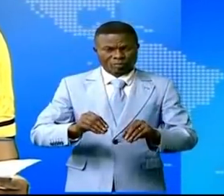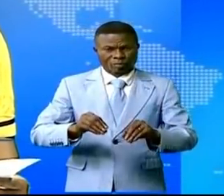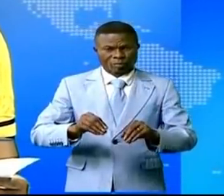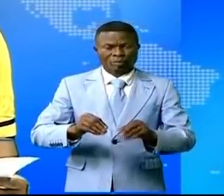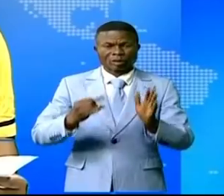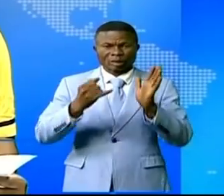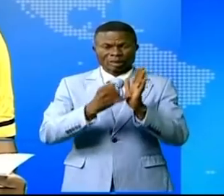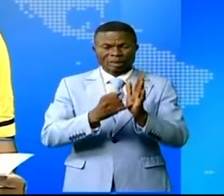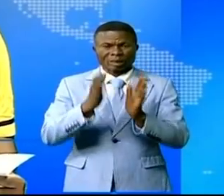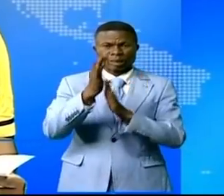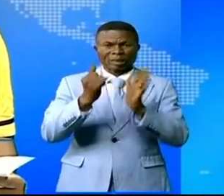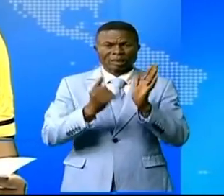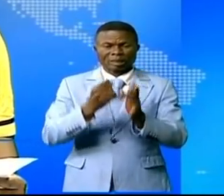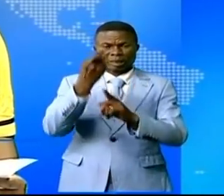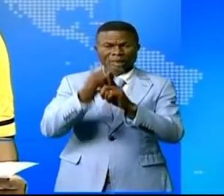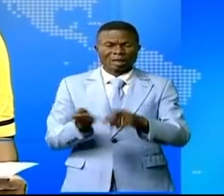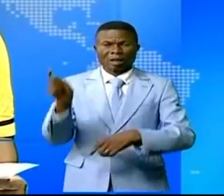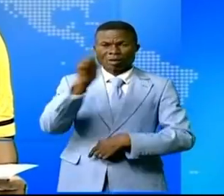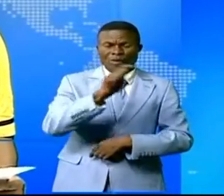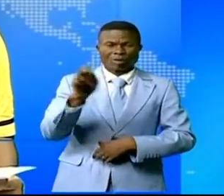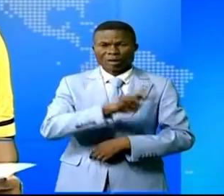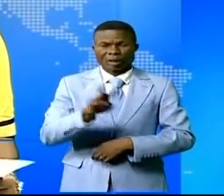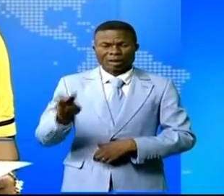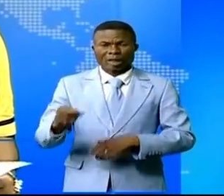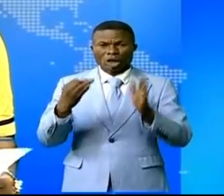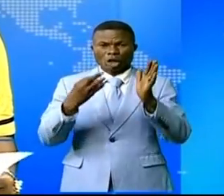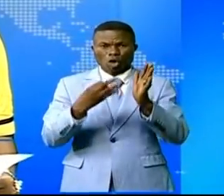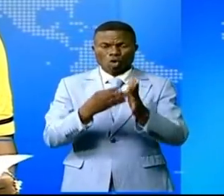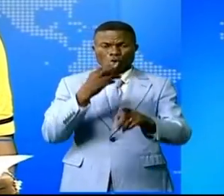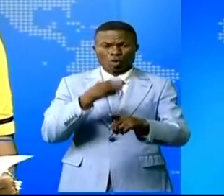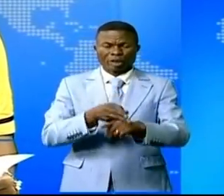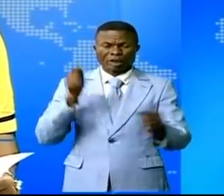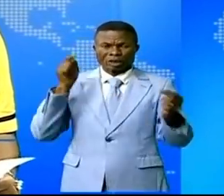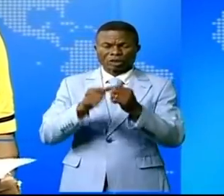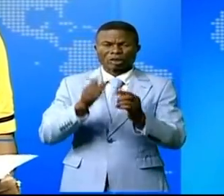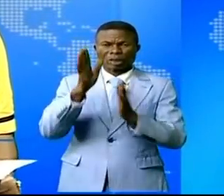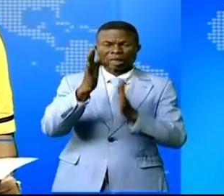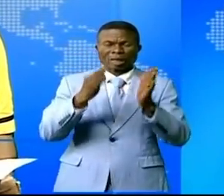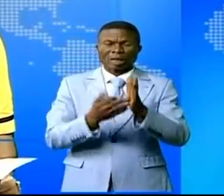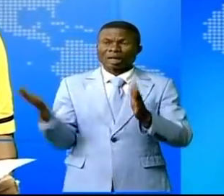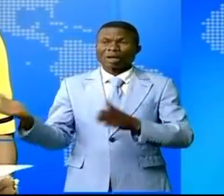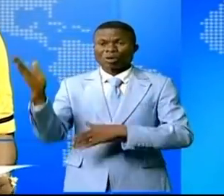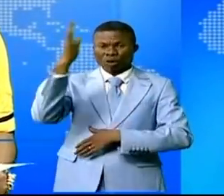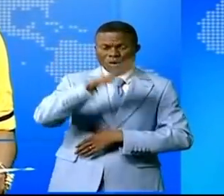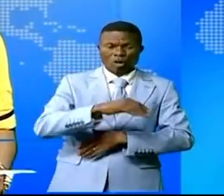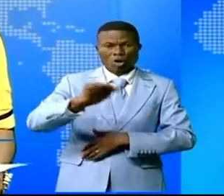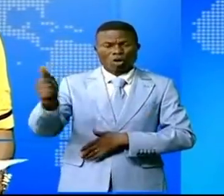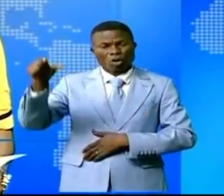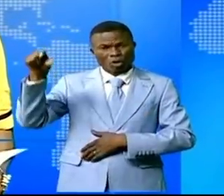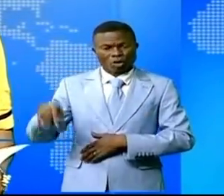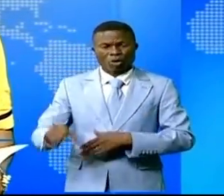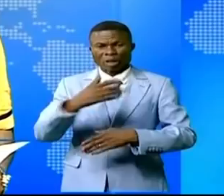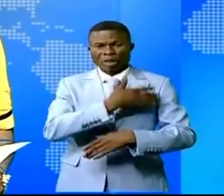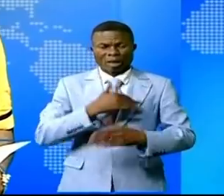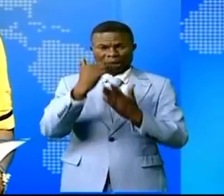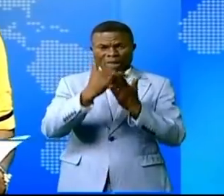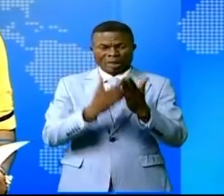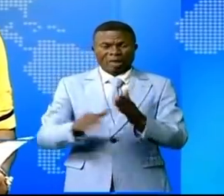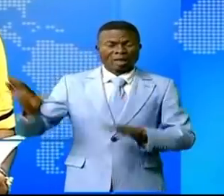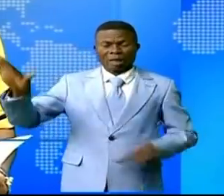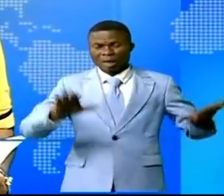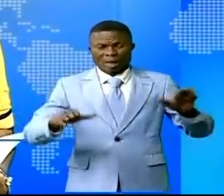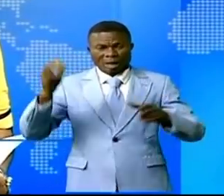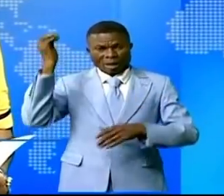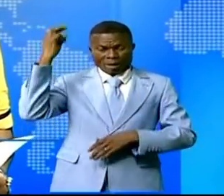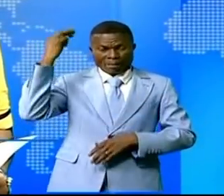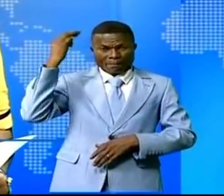le samedi 16 avril 2022 de 8h à 18h dans certains quartiers de communes Siaprène, Sélé, Massina